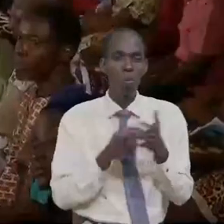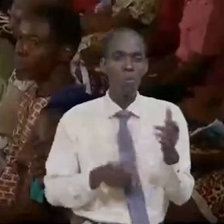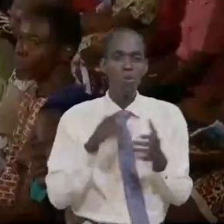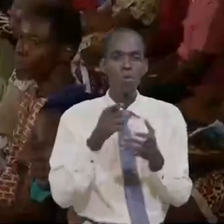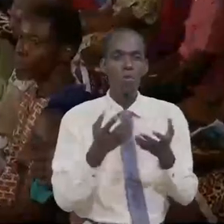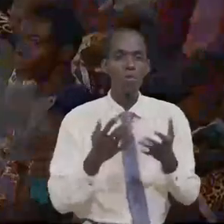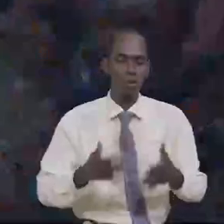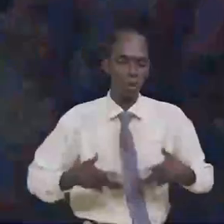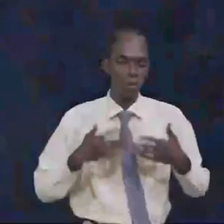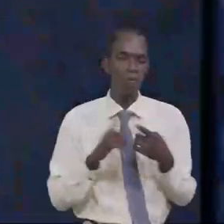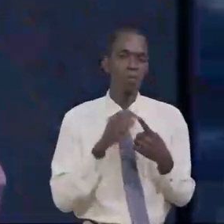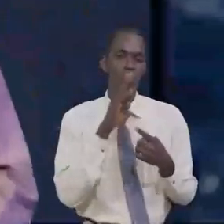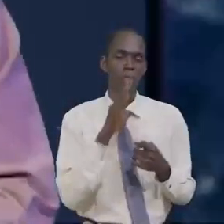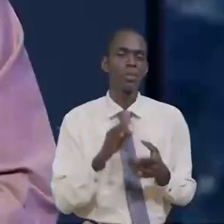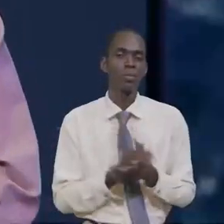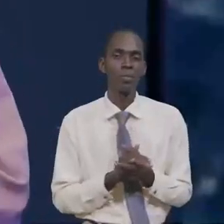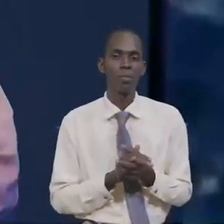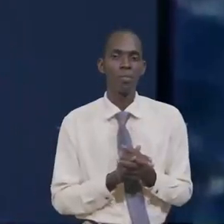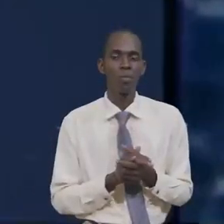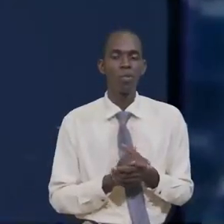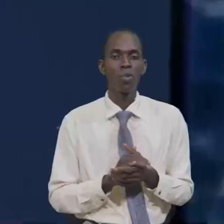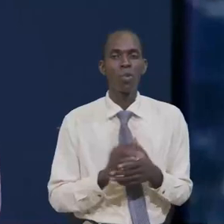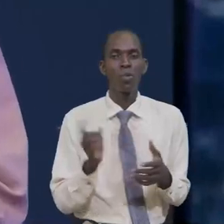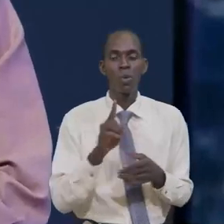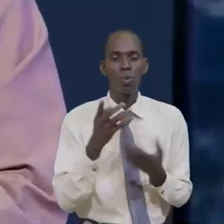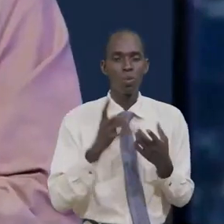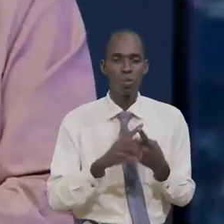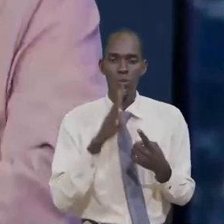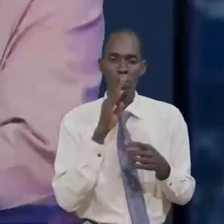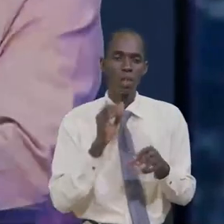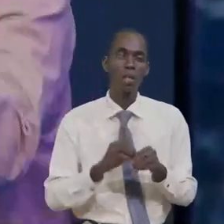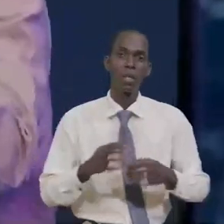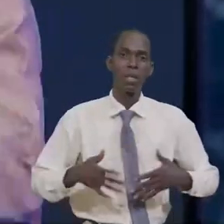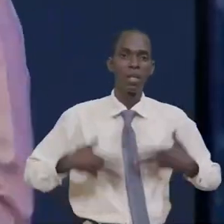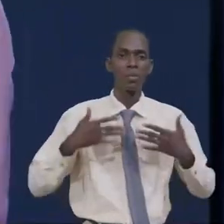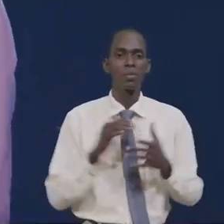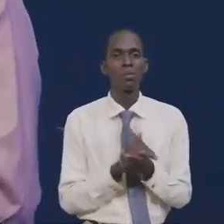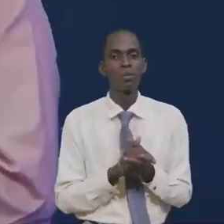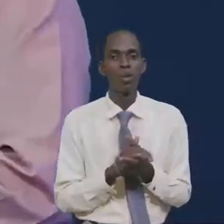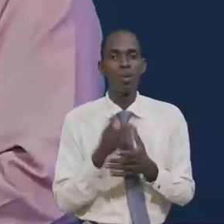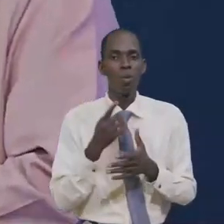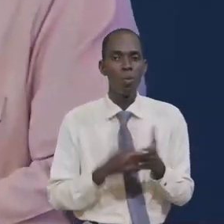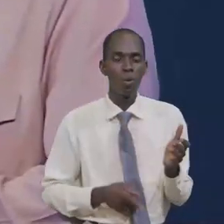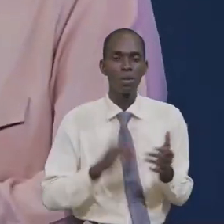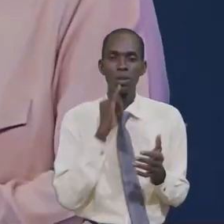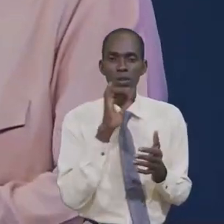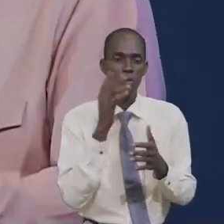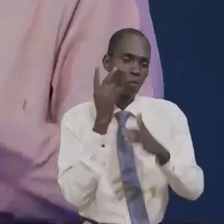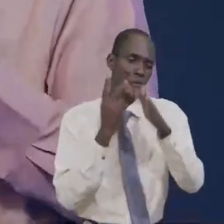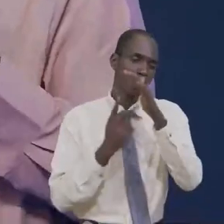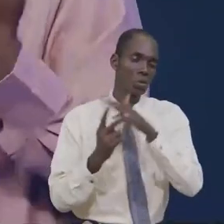soit là où tu veux atteindre dans la vie ce que ta vision pour la vie sera